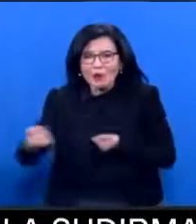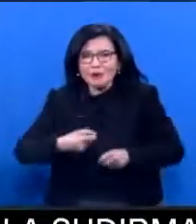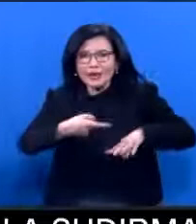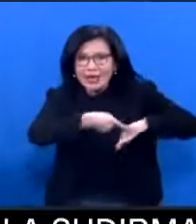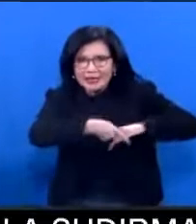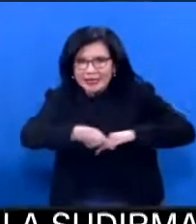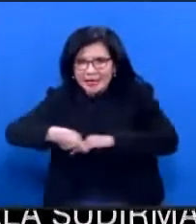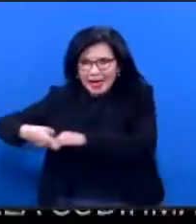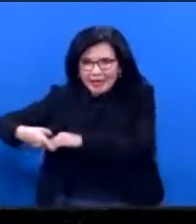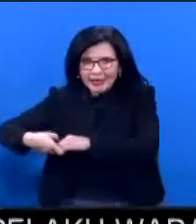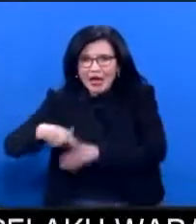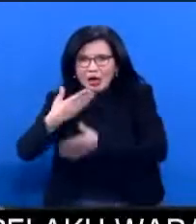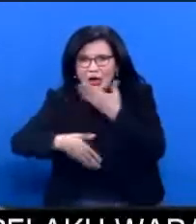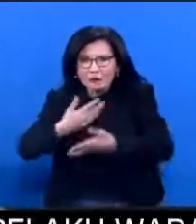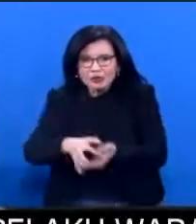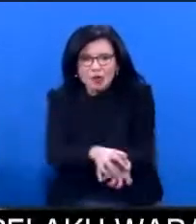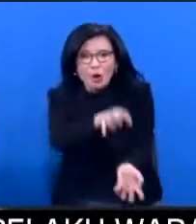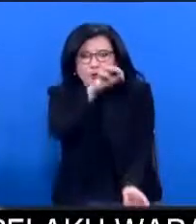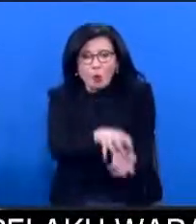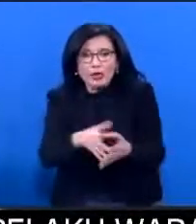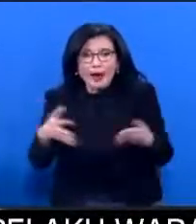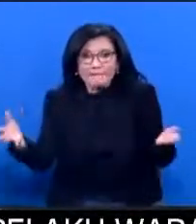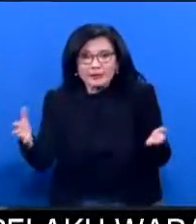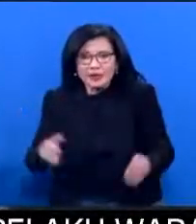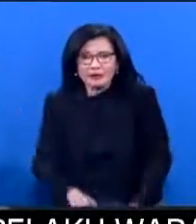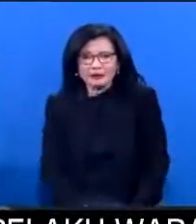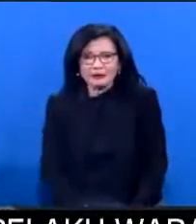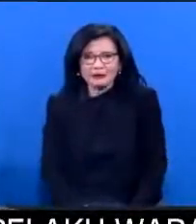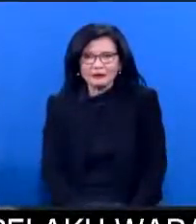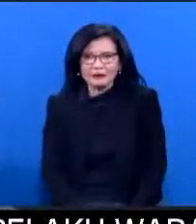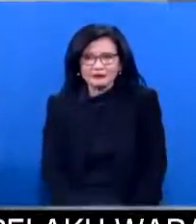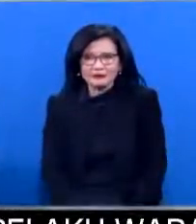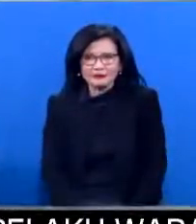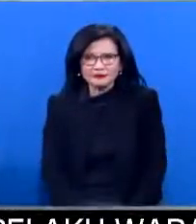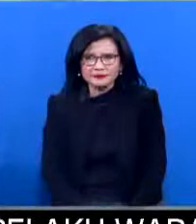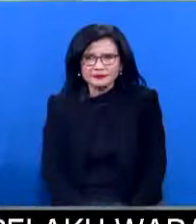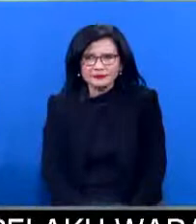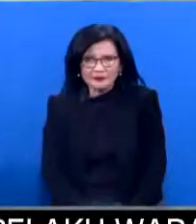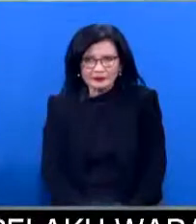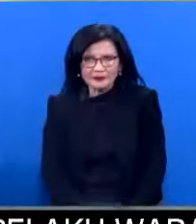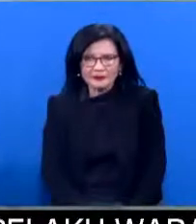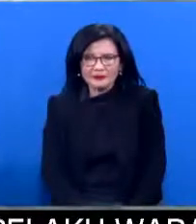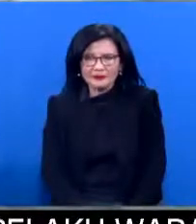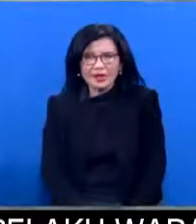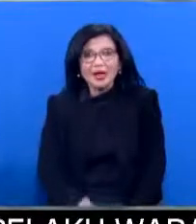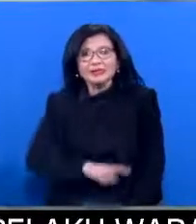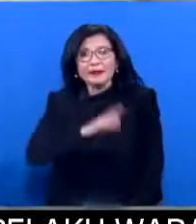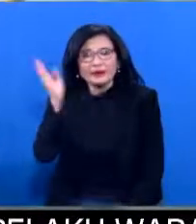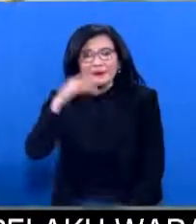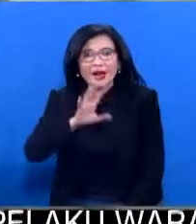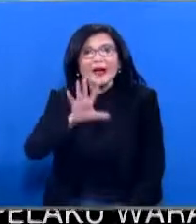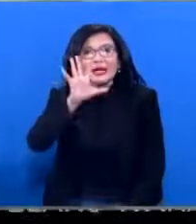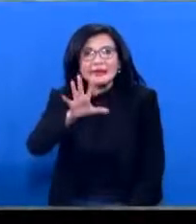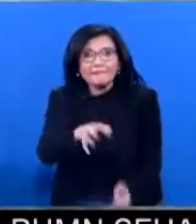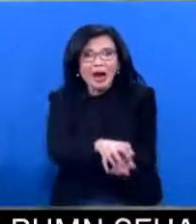memudahkan proses mengeluarkan buaya berukuran besar ini dari dalam kolam. Hari ini sampai tadi malam 5 ekor, jadi